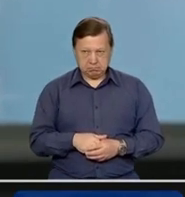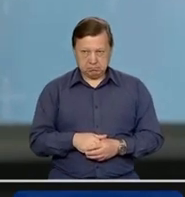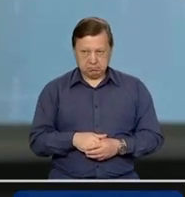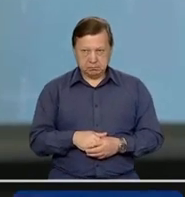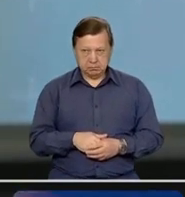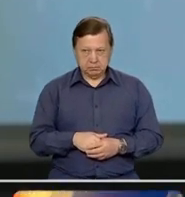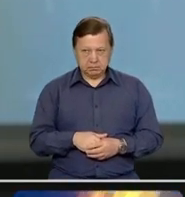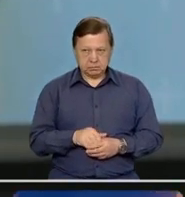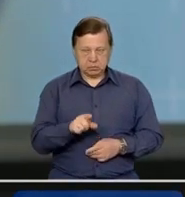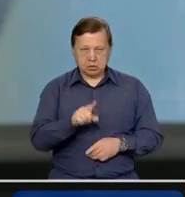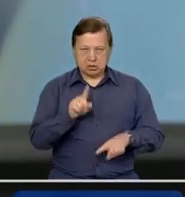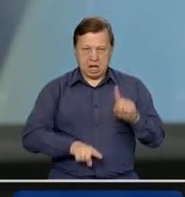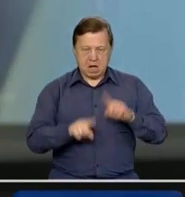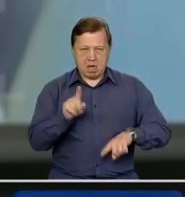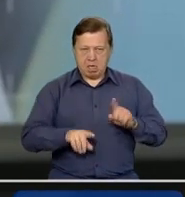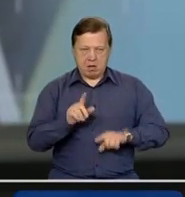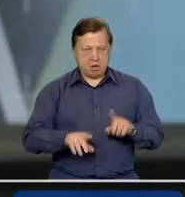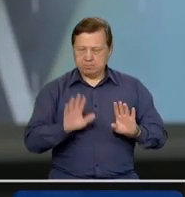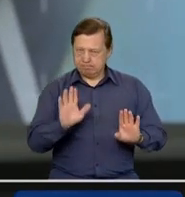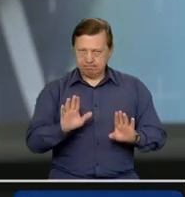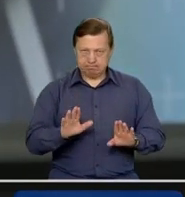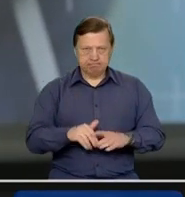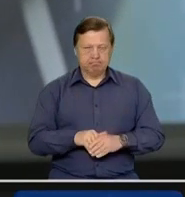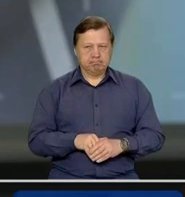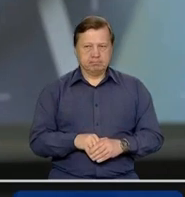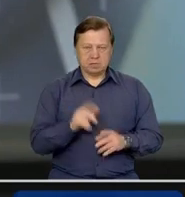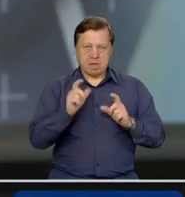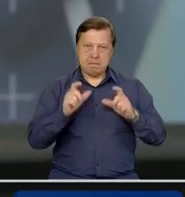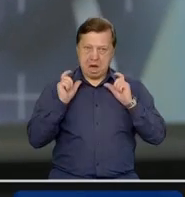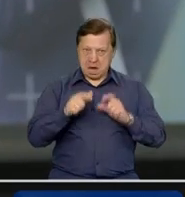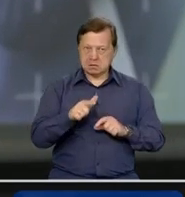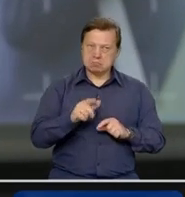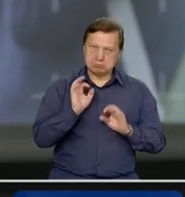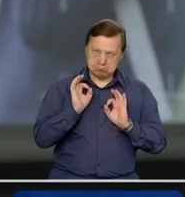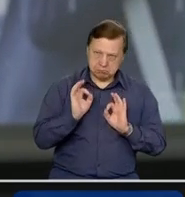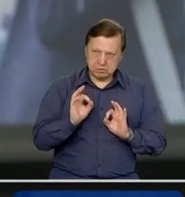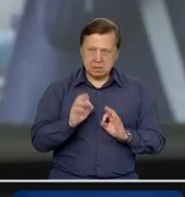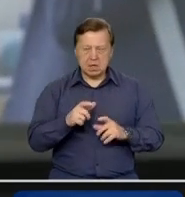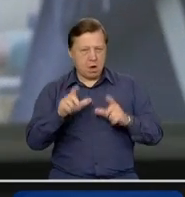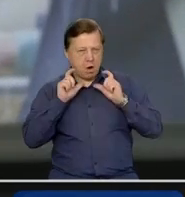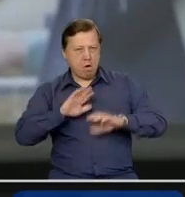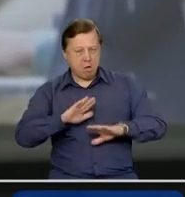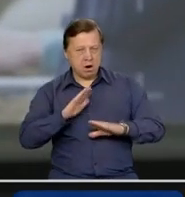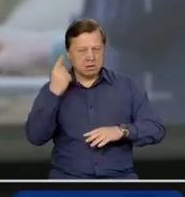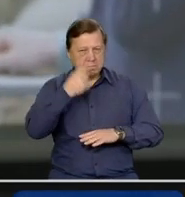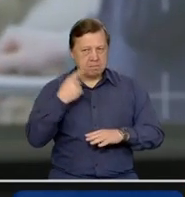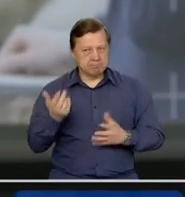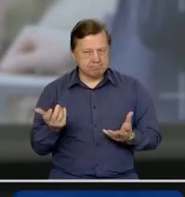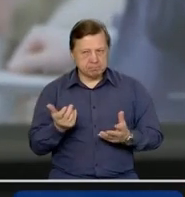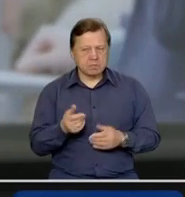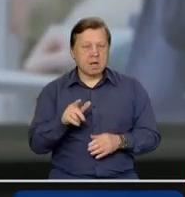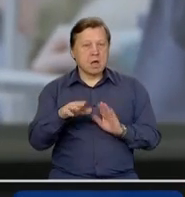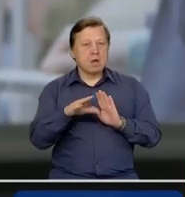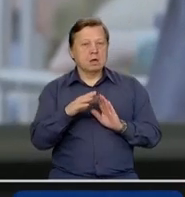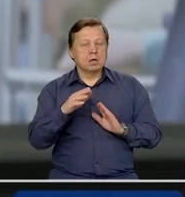To zależy od tolerancji na tą maseczkę, czy też inną osłonę twarzy. Przepisy